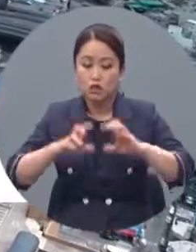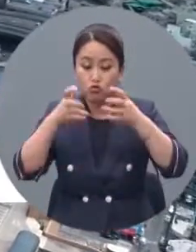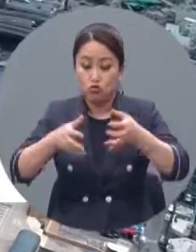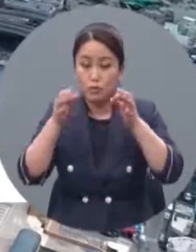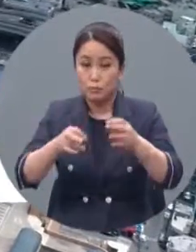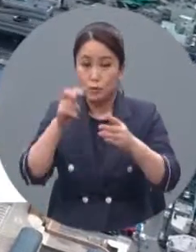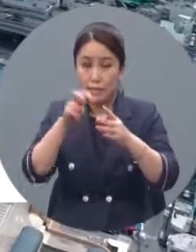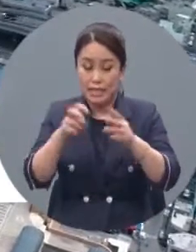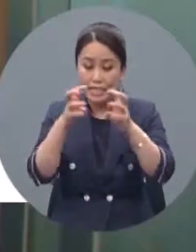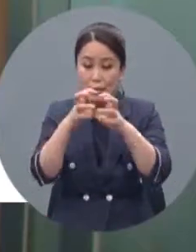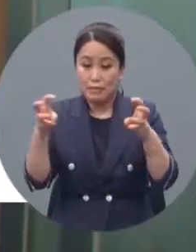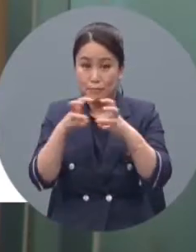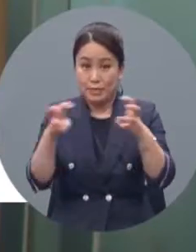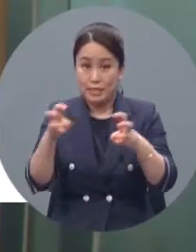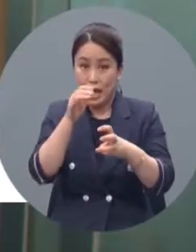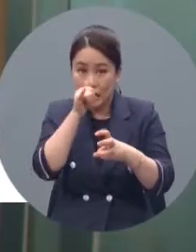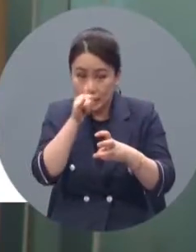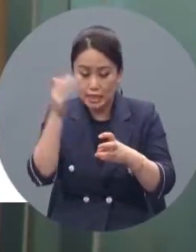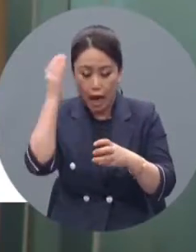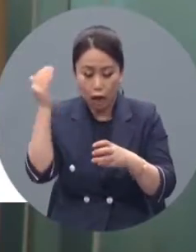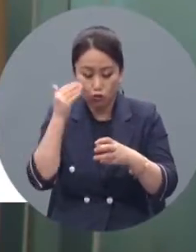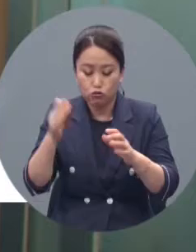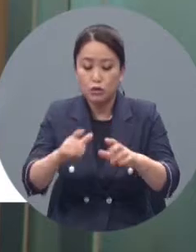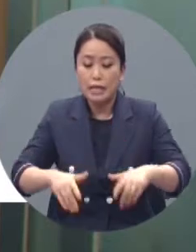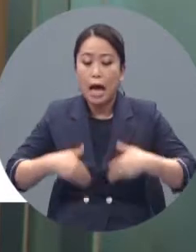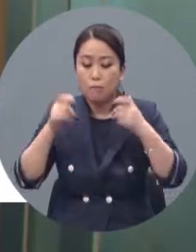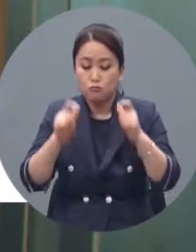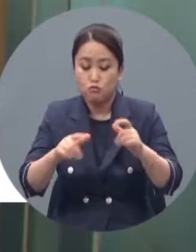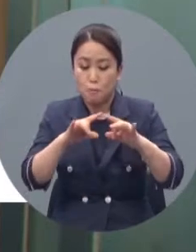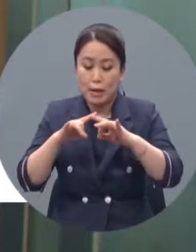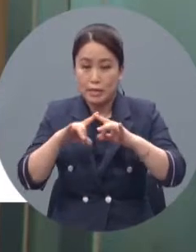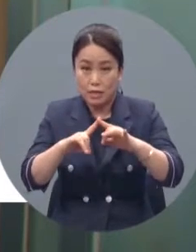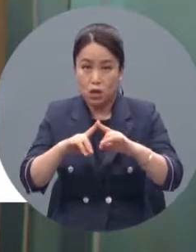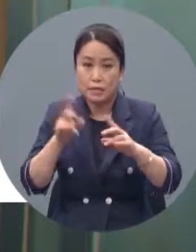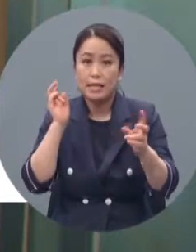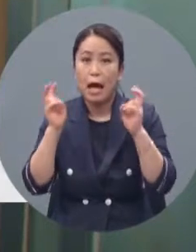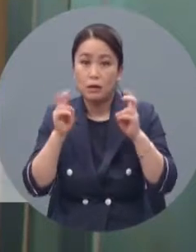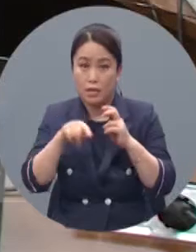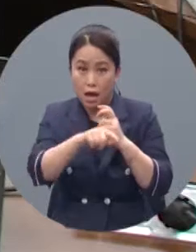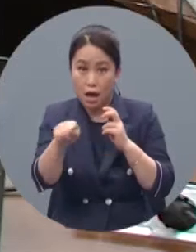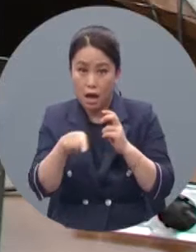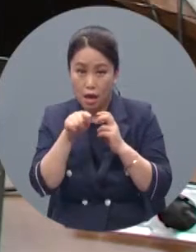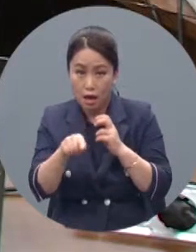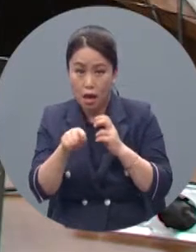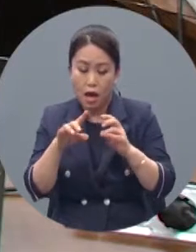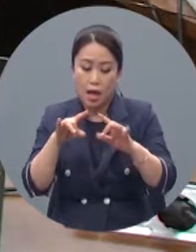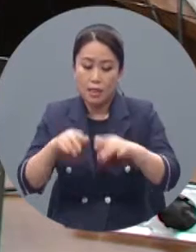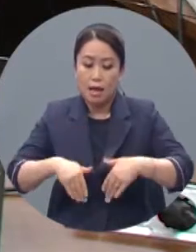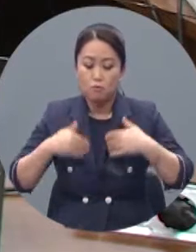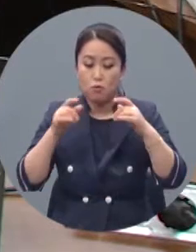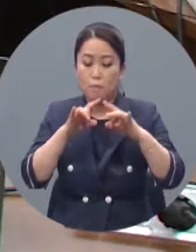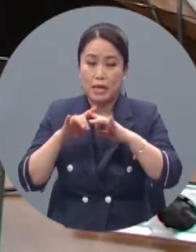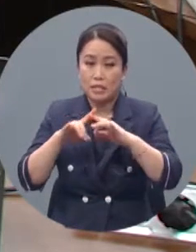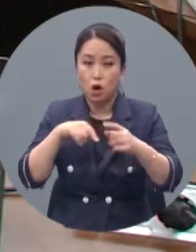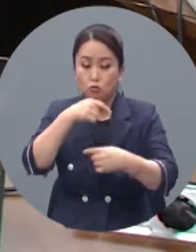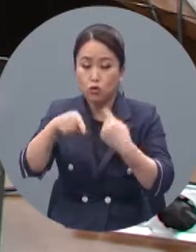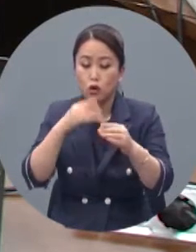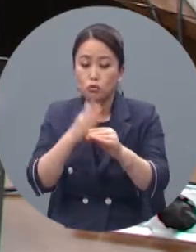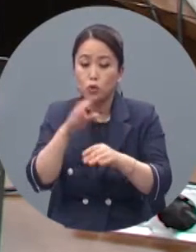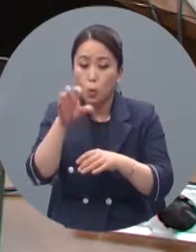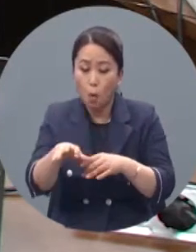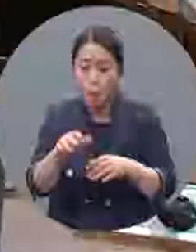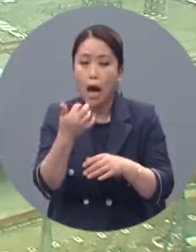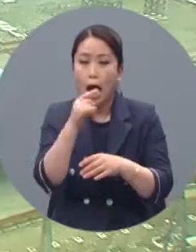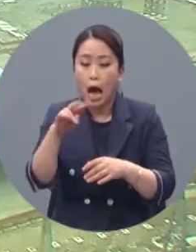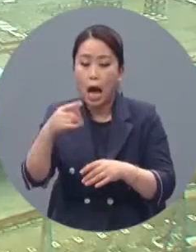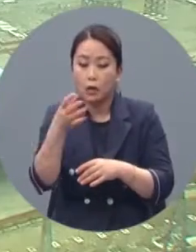부산국제금융센터 30층에 있는 한국남부발전 전력수급 상황실. 남부발전이 운영하는 하동과 신인천, 부산, 영월, 제주